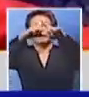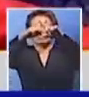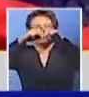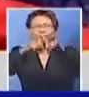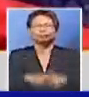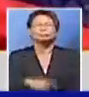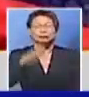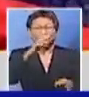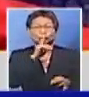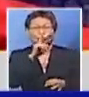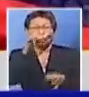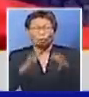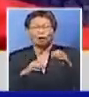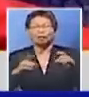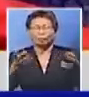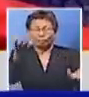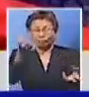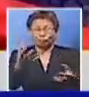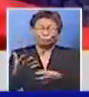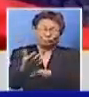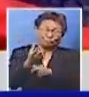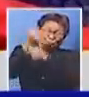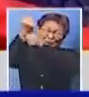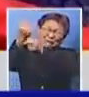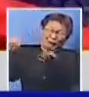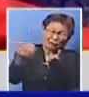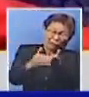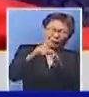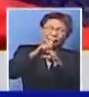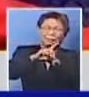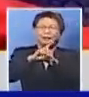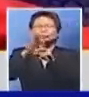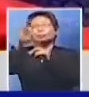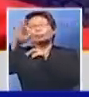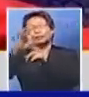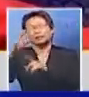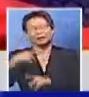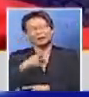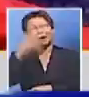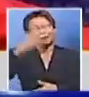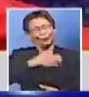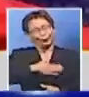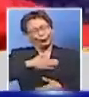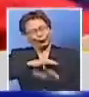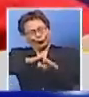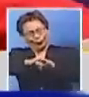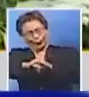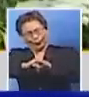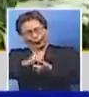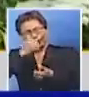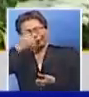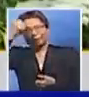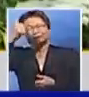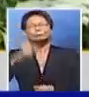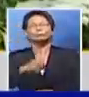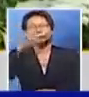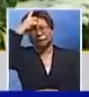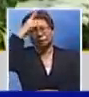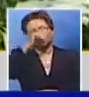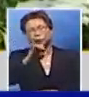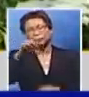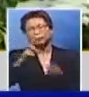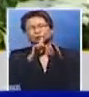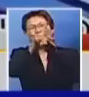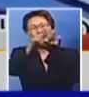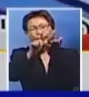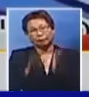Barisan Nasional boleh berkuasa semula di Pulau Pinang ini, kita akan menikmati kerjasama yang lebih rapat lagi. Datuk Sri Dr. Salleh